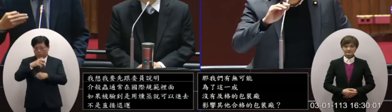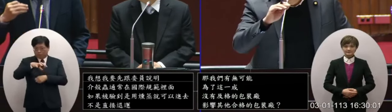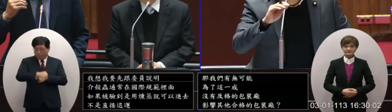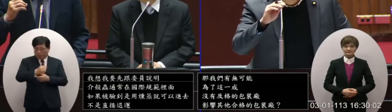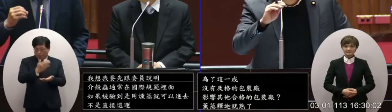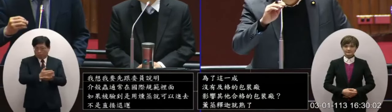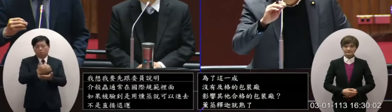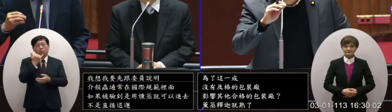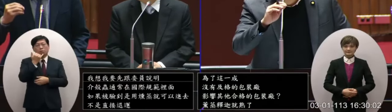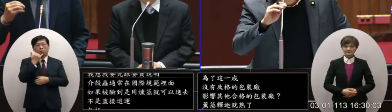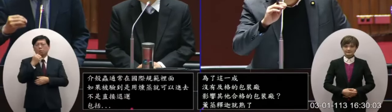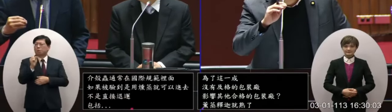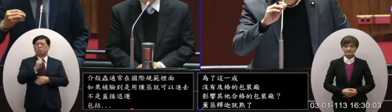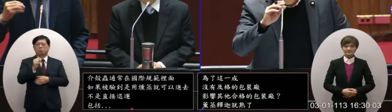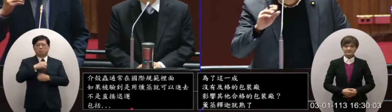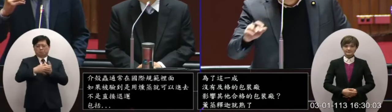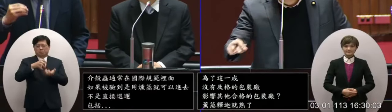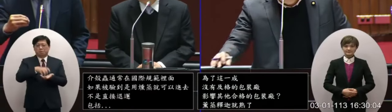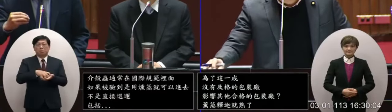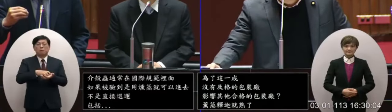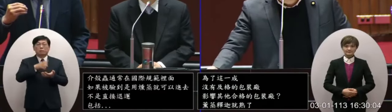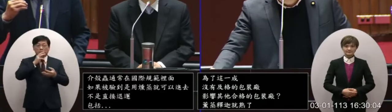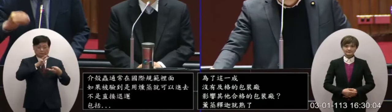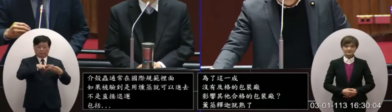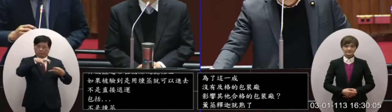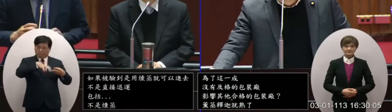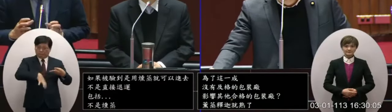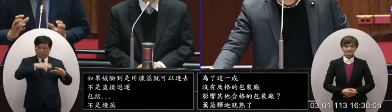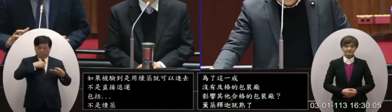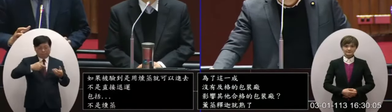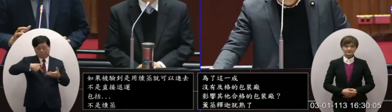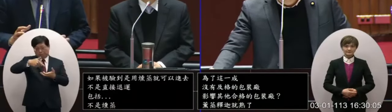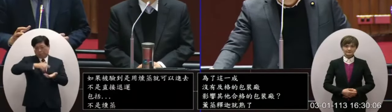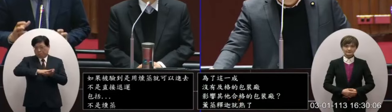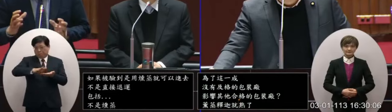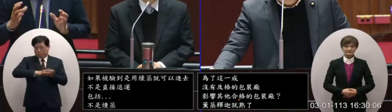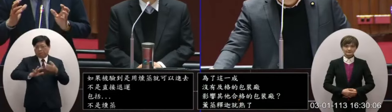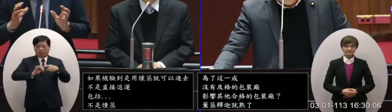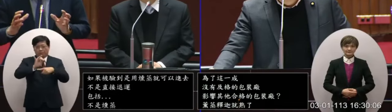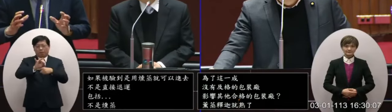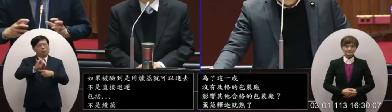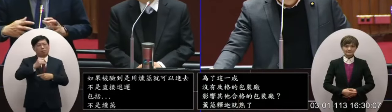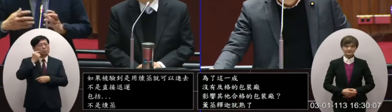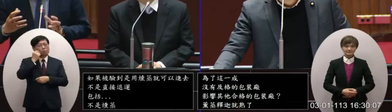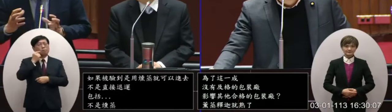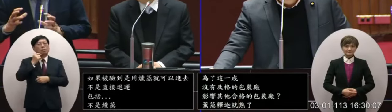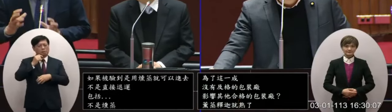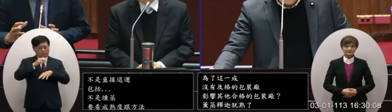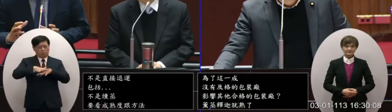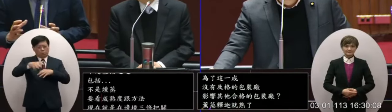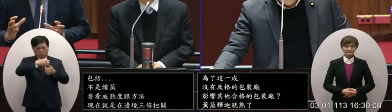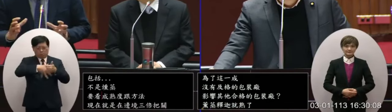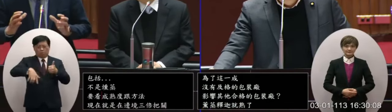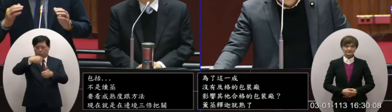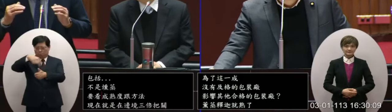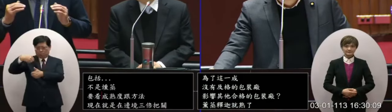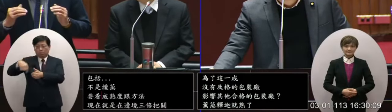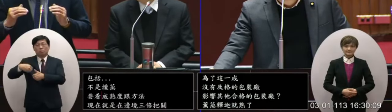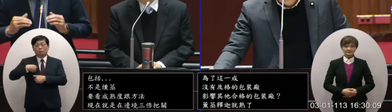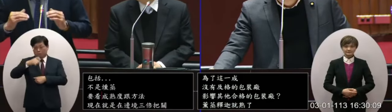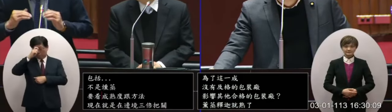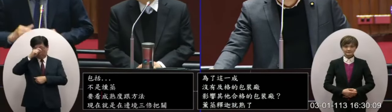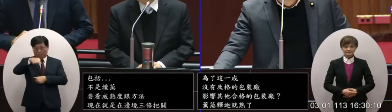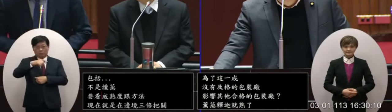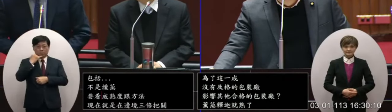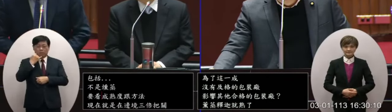分，但是我们不能够确保说田间里面的清洁能够百分之百。我们会有一个系统性的辅导，希望说他把他